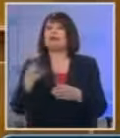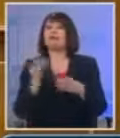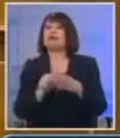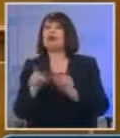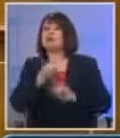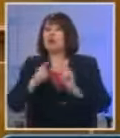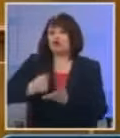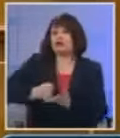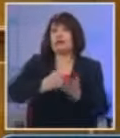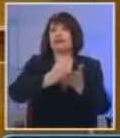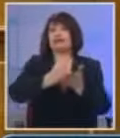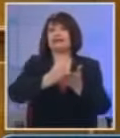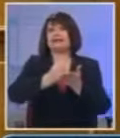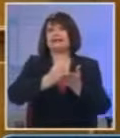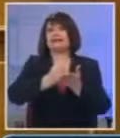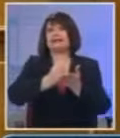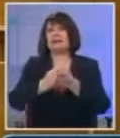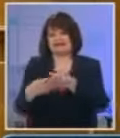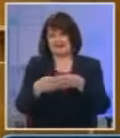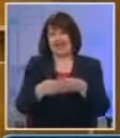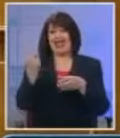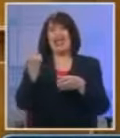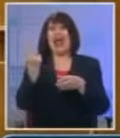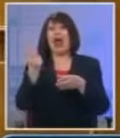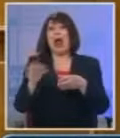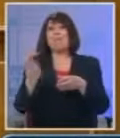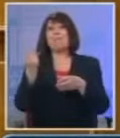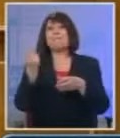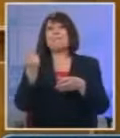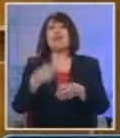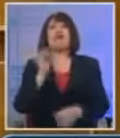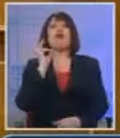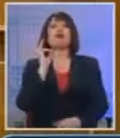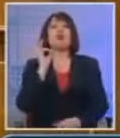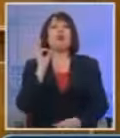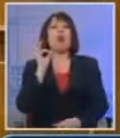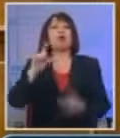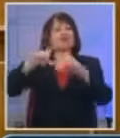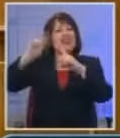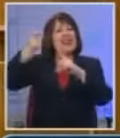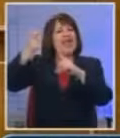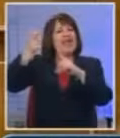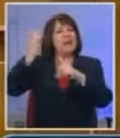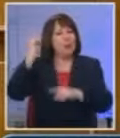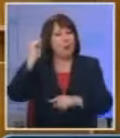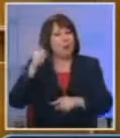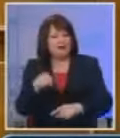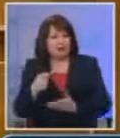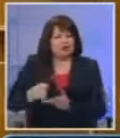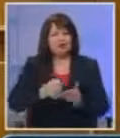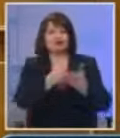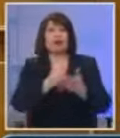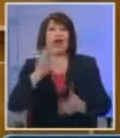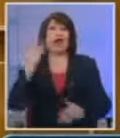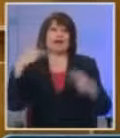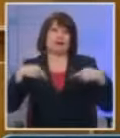Τσίπρα. Ολόκληρο το λόμπι της δραχμής, η φωτόπουλη πάσης Ελλάδος, και αν είχε κάνει ένας δικός μας